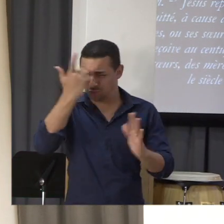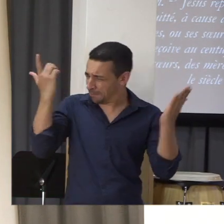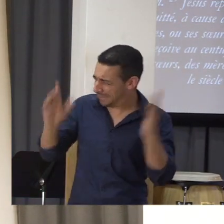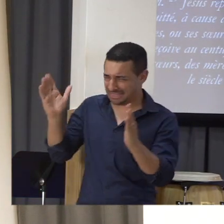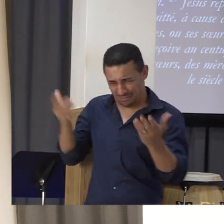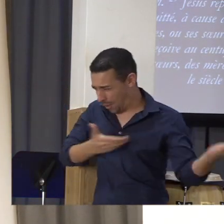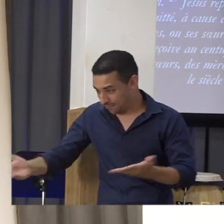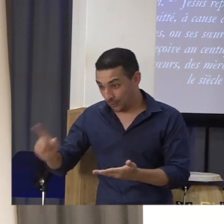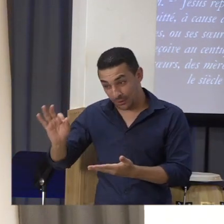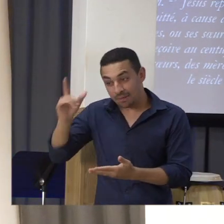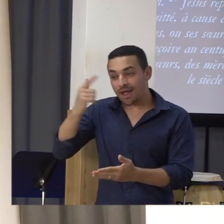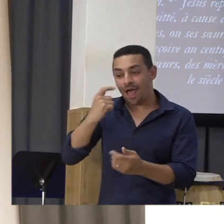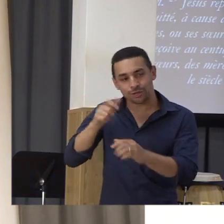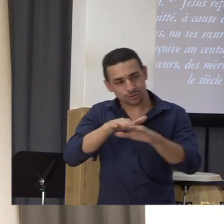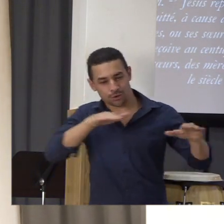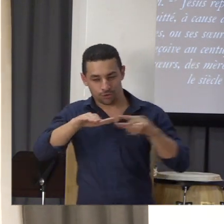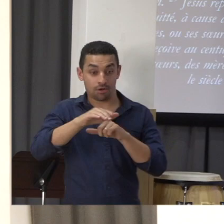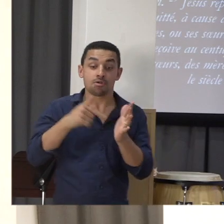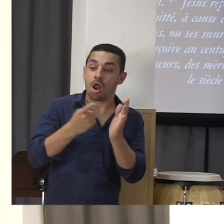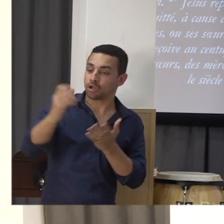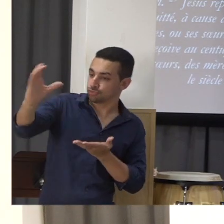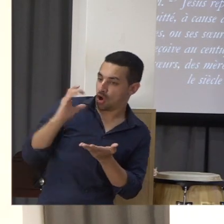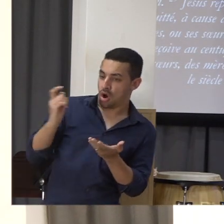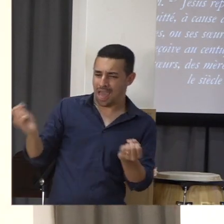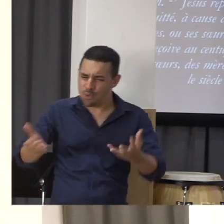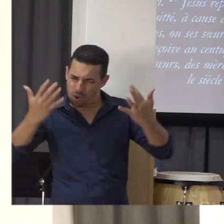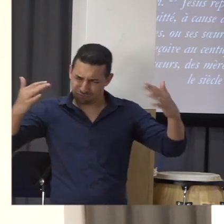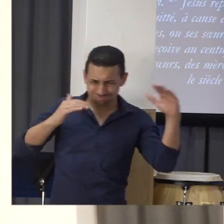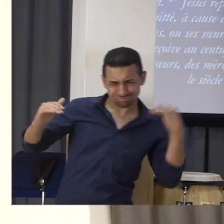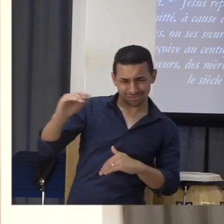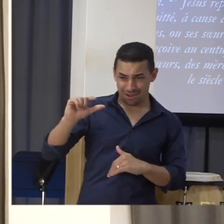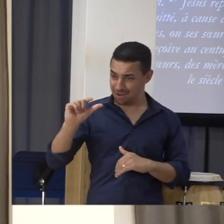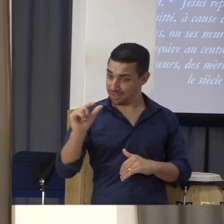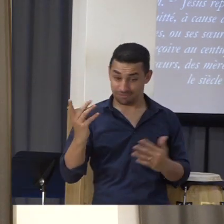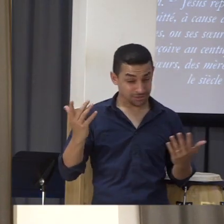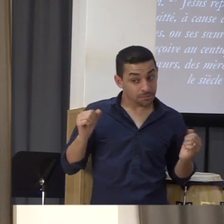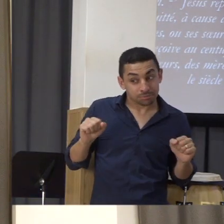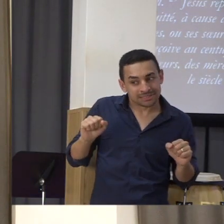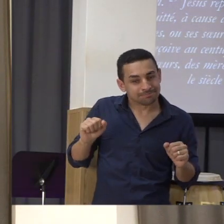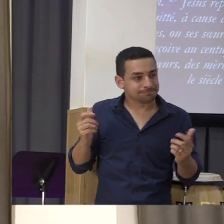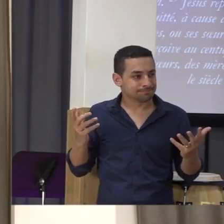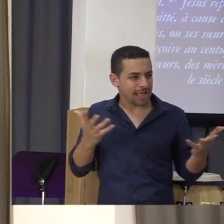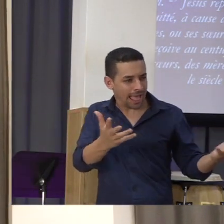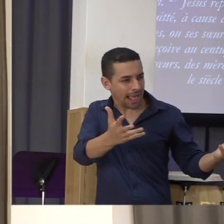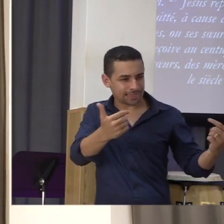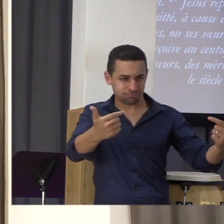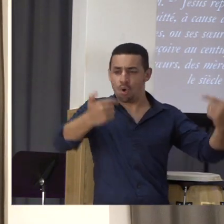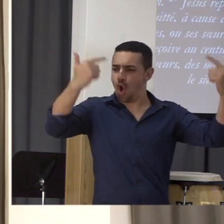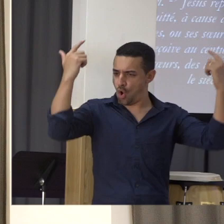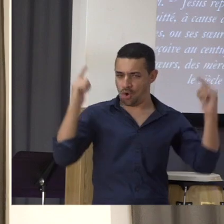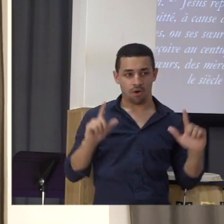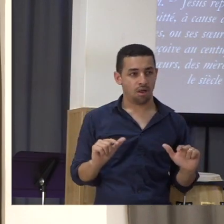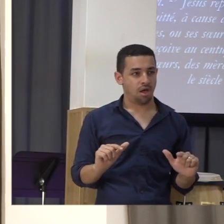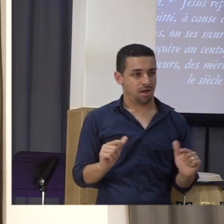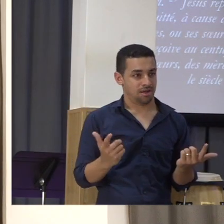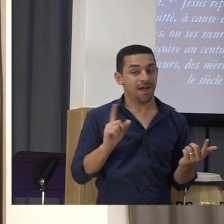choses-là, mais attention, quand l'argent vient, la gloire vient, ça peut aussi apporter ces persécutions.